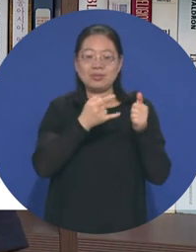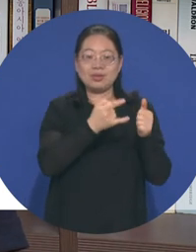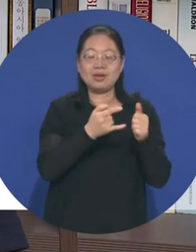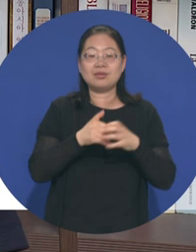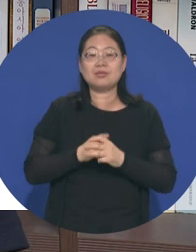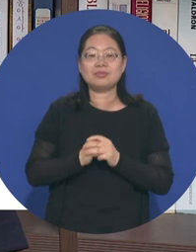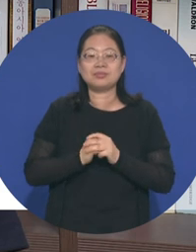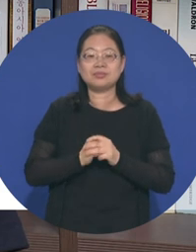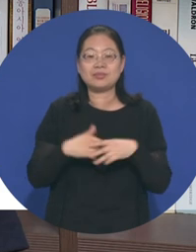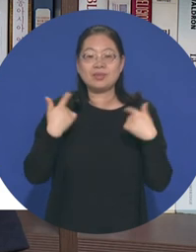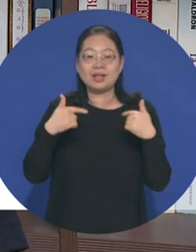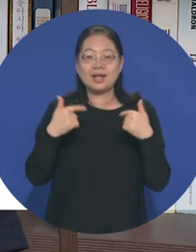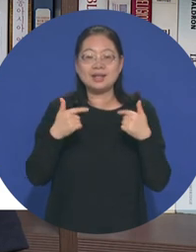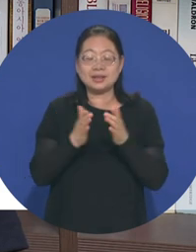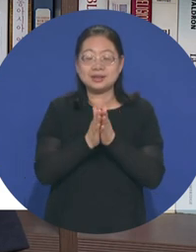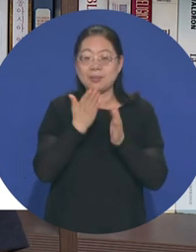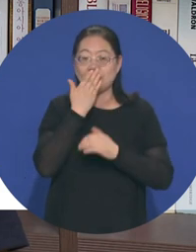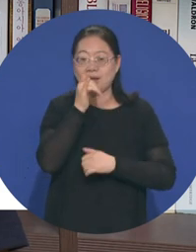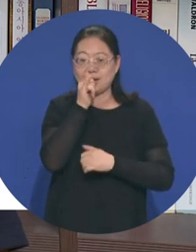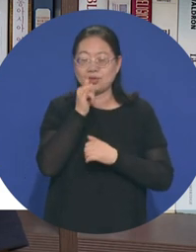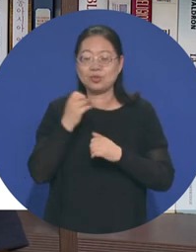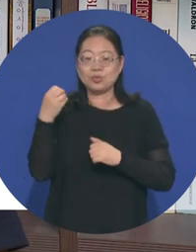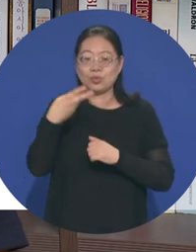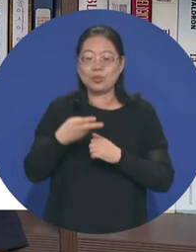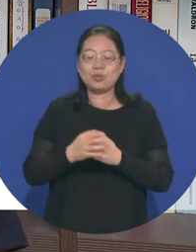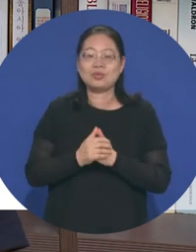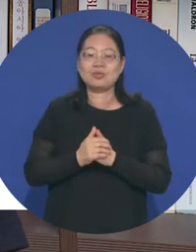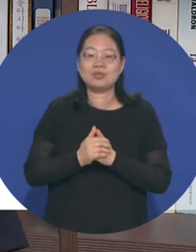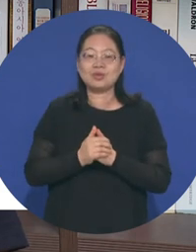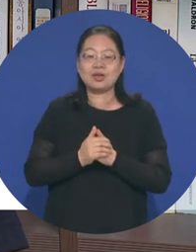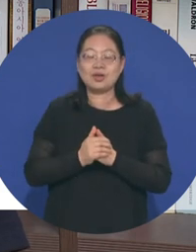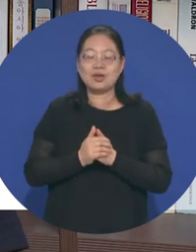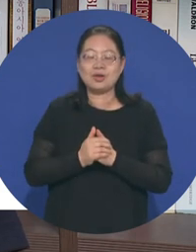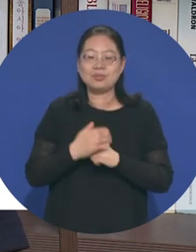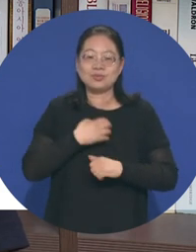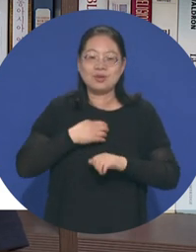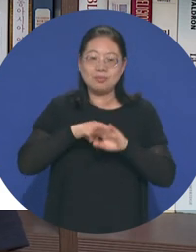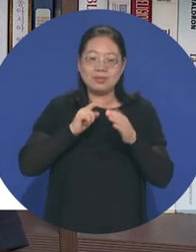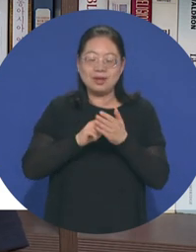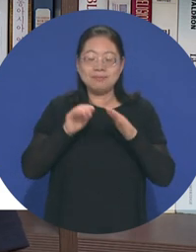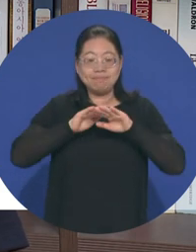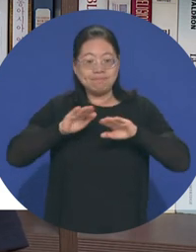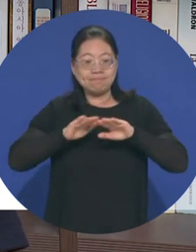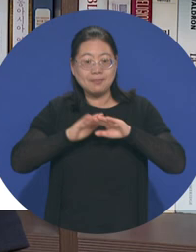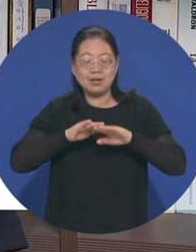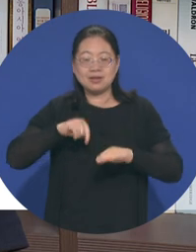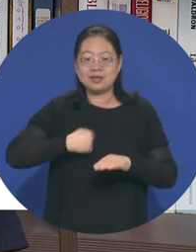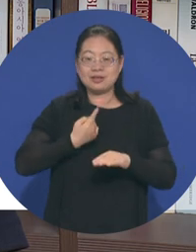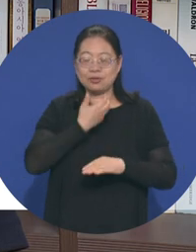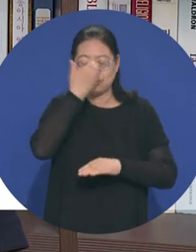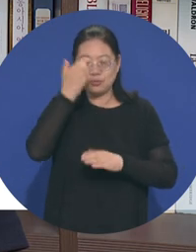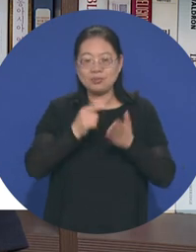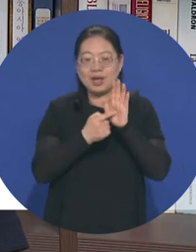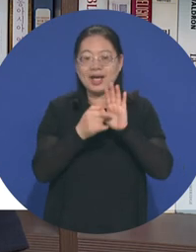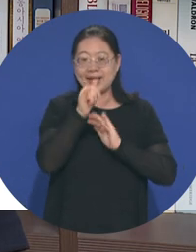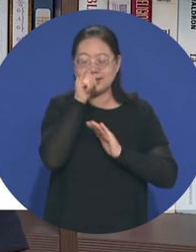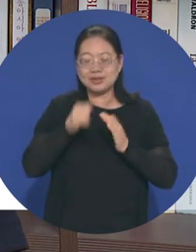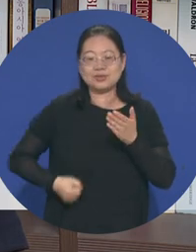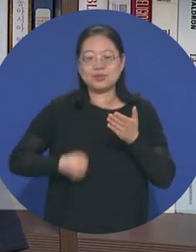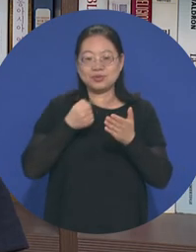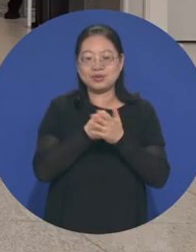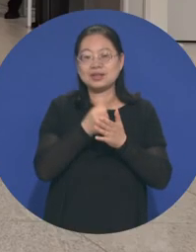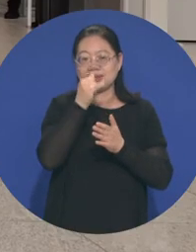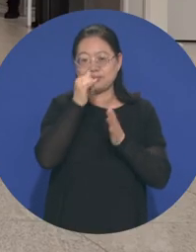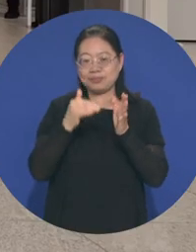뭐 언제든지 시작할 수 있고 또 그런 불안감을 떨치고 자신의 꿈을 펼칠 수 있다는 용기를 줄